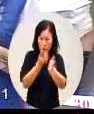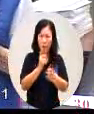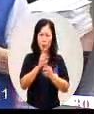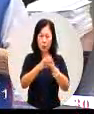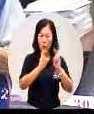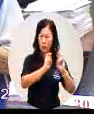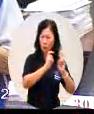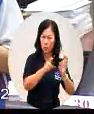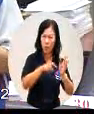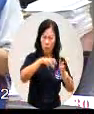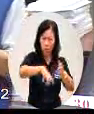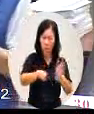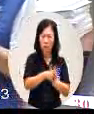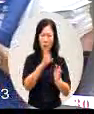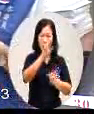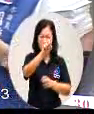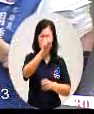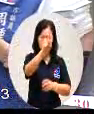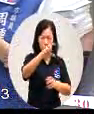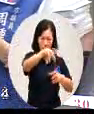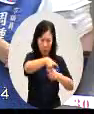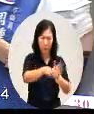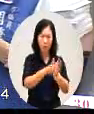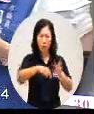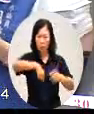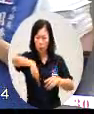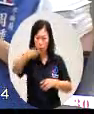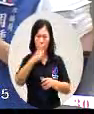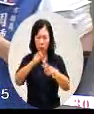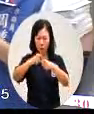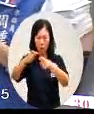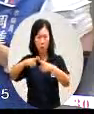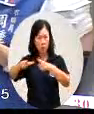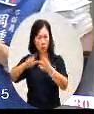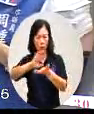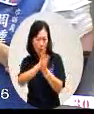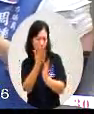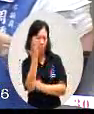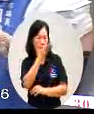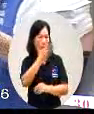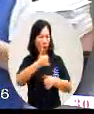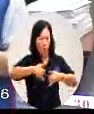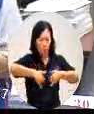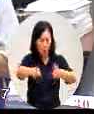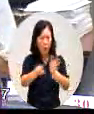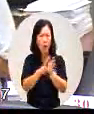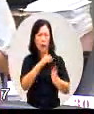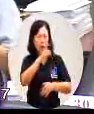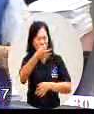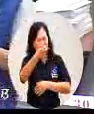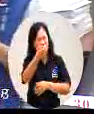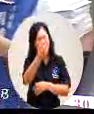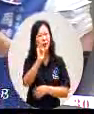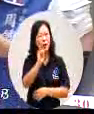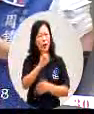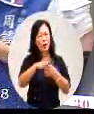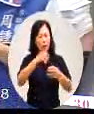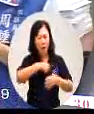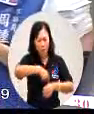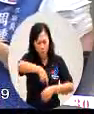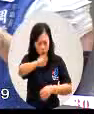运 R21 站到我们都会公园站、高都公园一样，把它美丽化，啊，开不偌济嘛，干别讲是开咧，